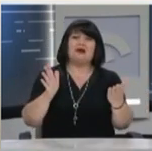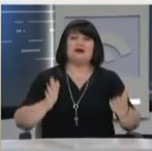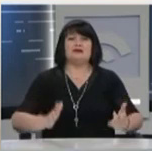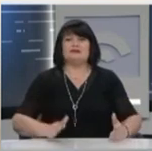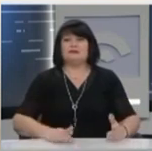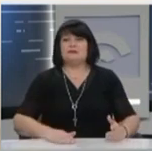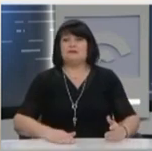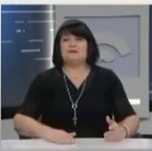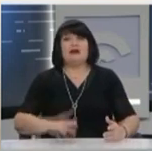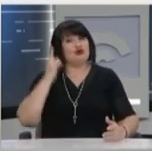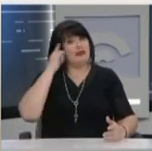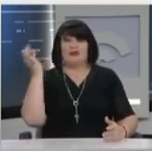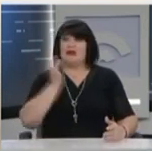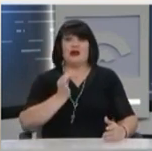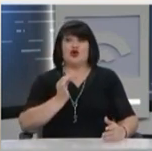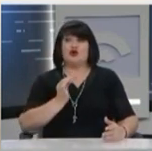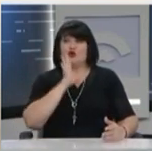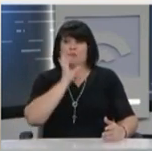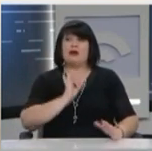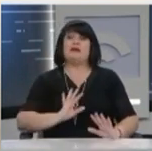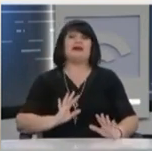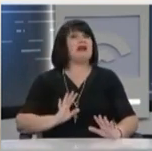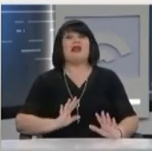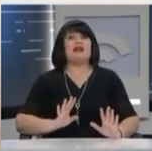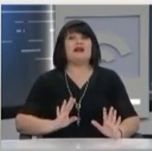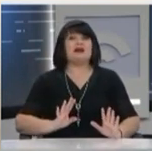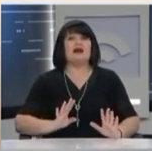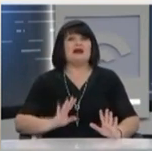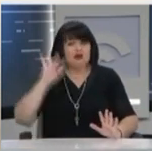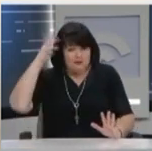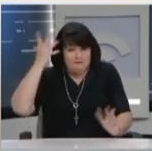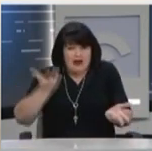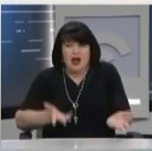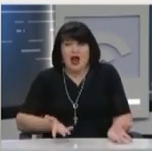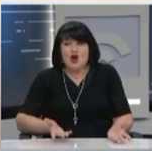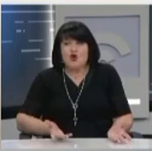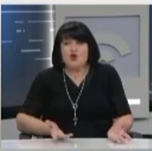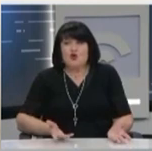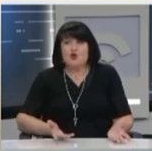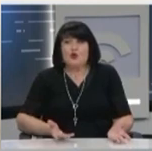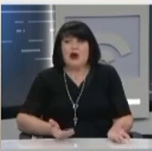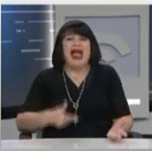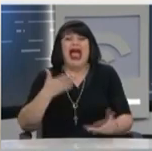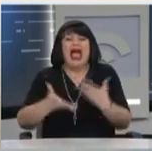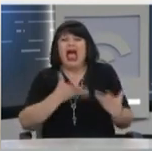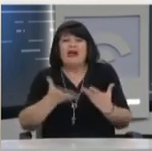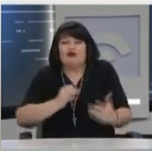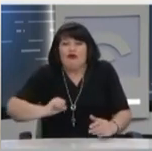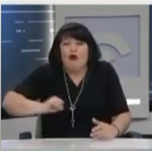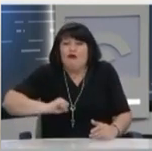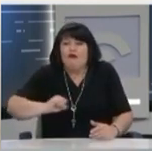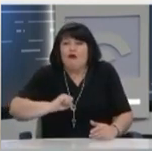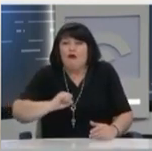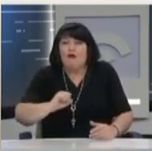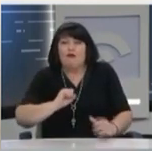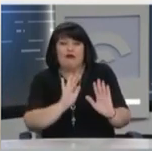τους. Δεν είναι λογική. Ειλικρινά δεν είναι λογική αυτό το πράγμα. Είναι παραλογισμός. Αυτή η καλλιέργεια φοβικού συνδρόμου στον Έλληνα